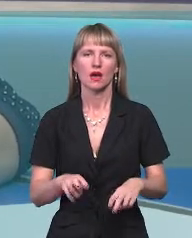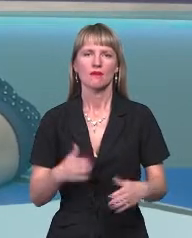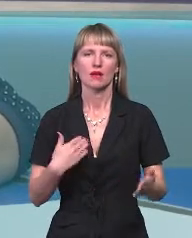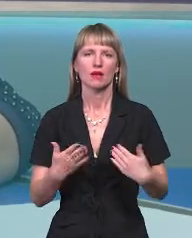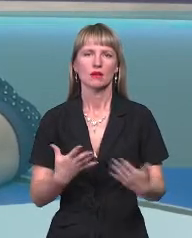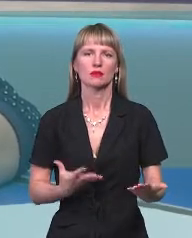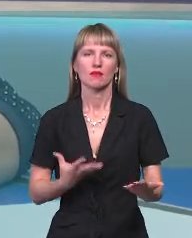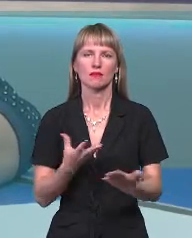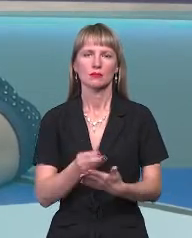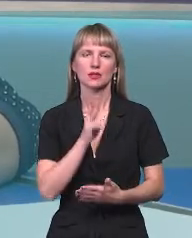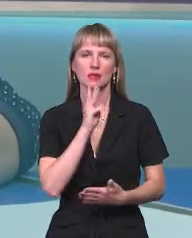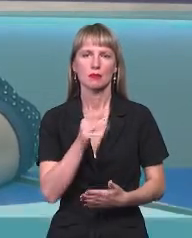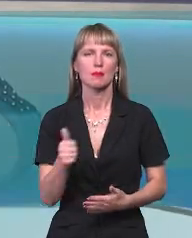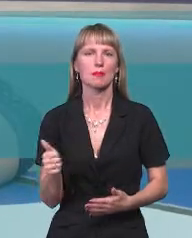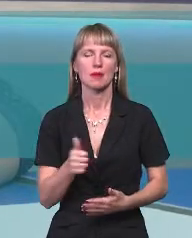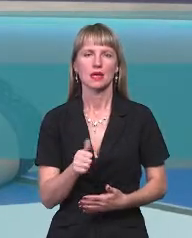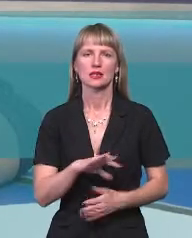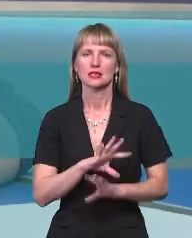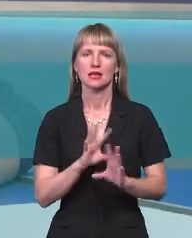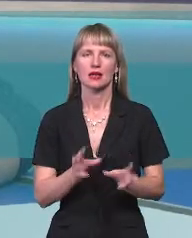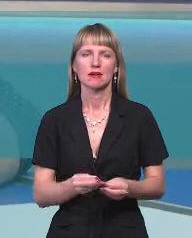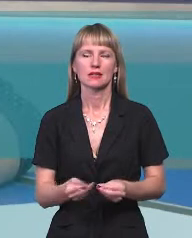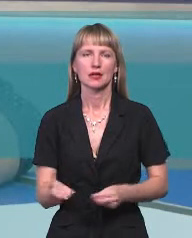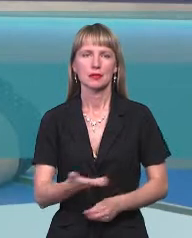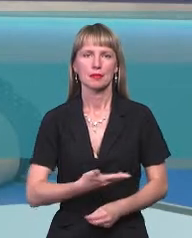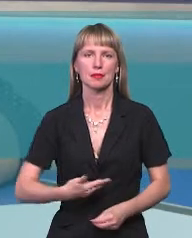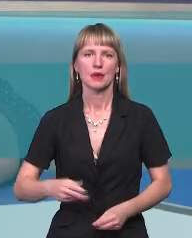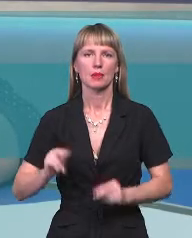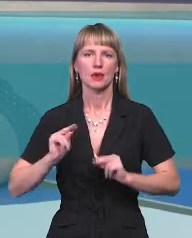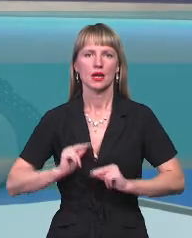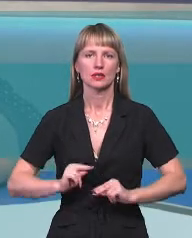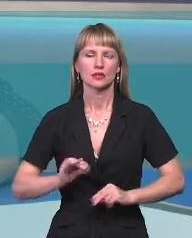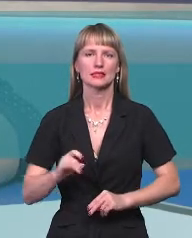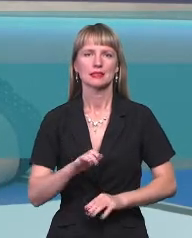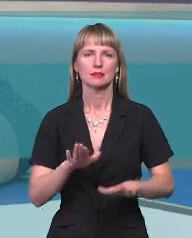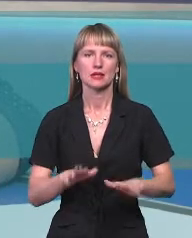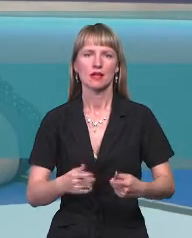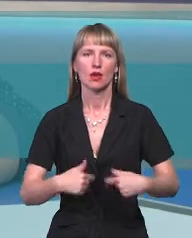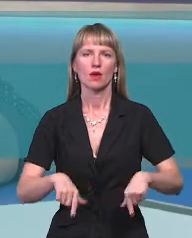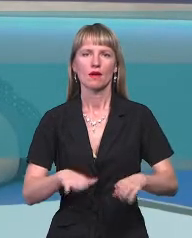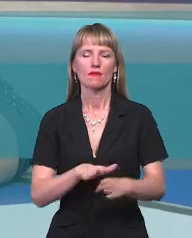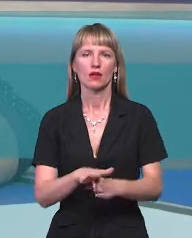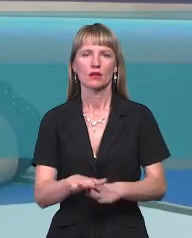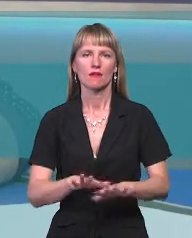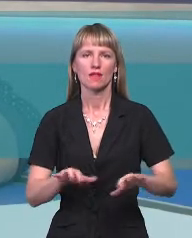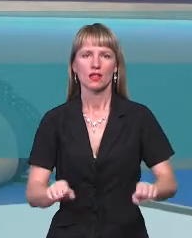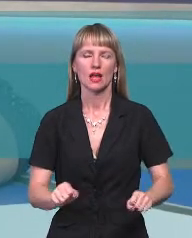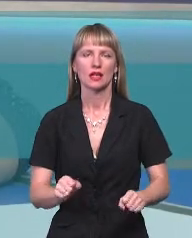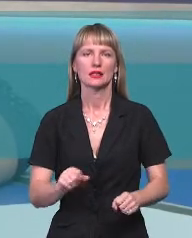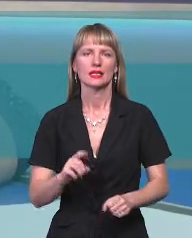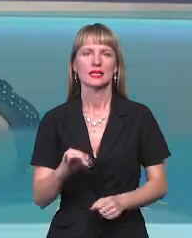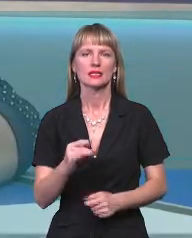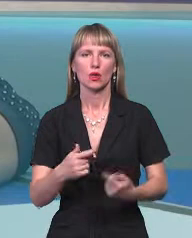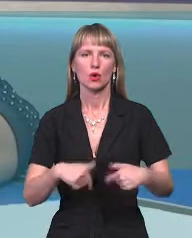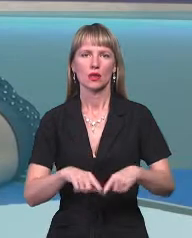заробітної плати. Тому, перш за все, ми працюємо із місцевими органами виконавчої влади, з органами